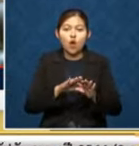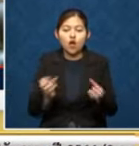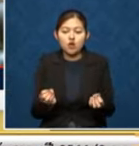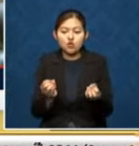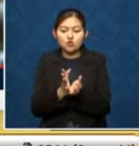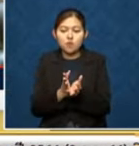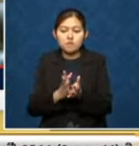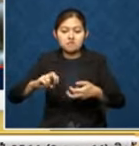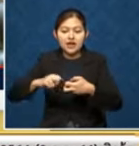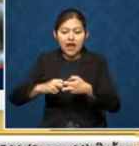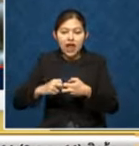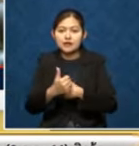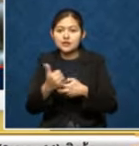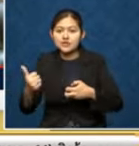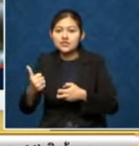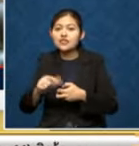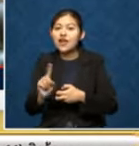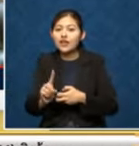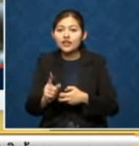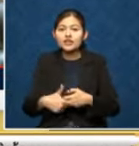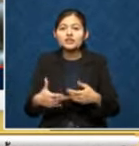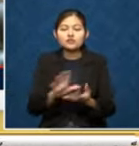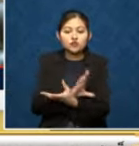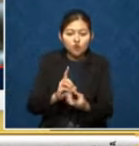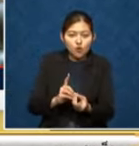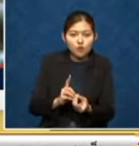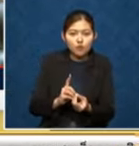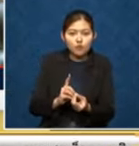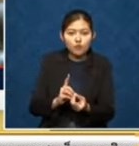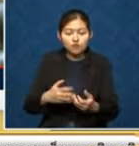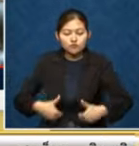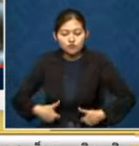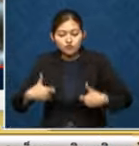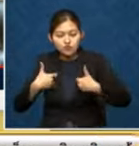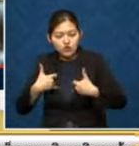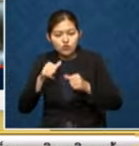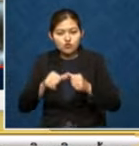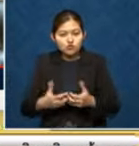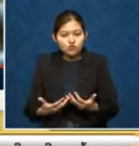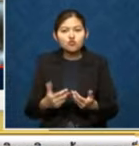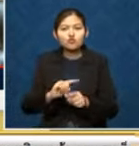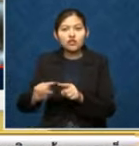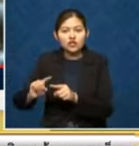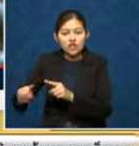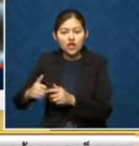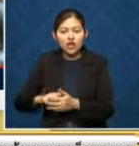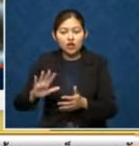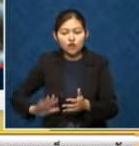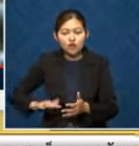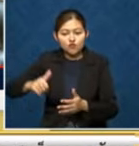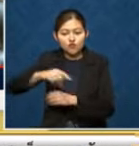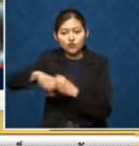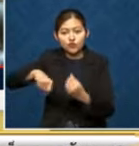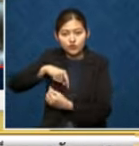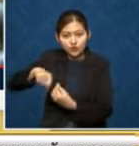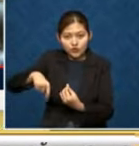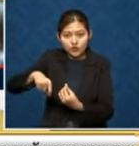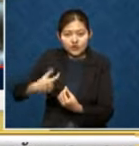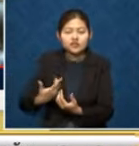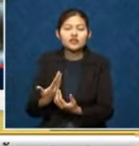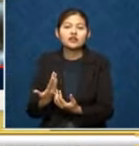ปัญหาอื่นๆตามมาครับทั้งปัญหาสังคมและที่สำคัญครับเป็นปัญหาฉุดรั้งการฟื้นตัวของธุรกิจและ